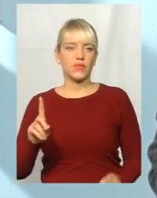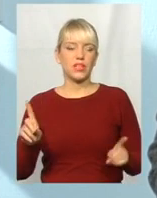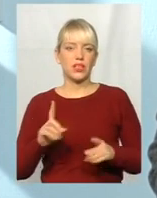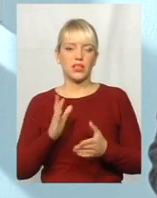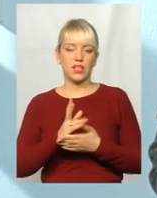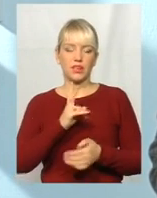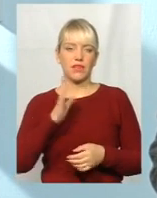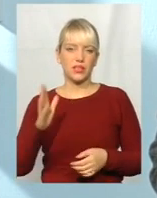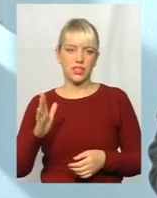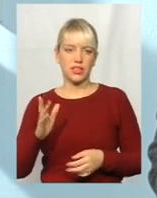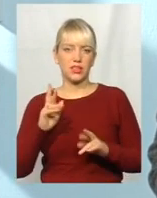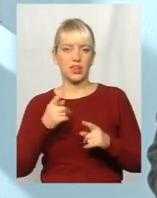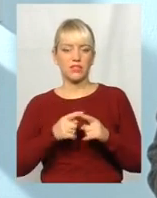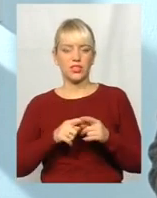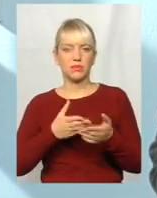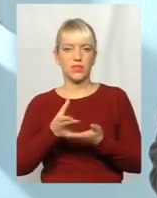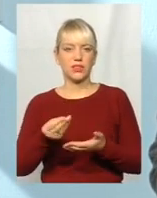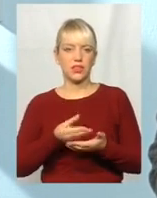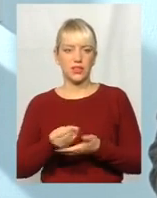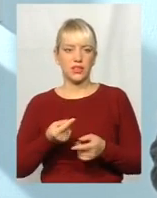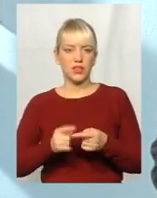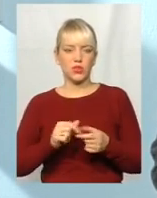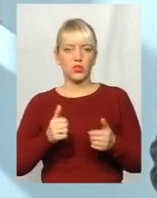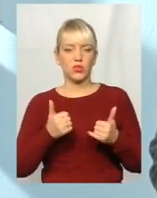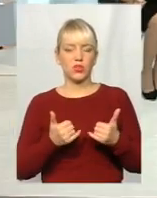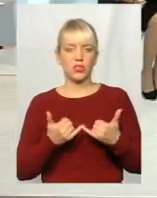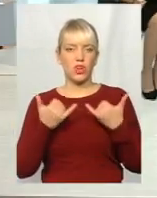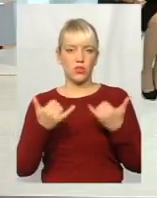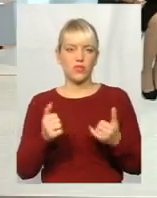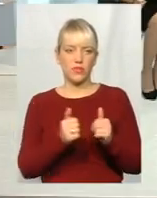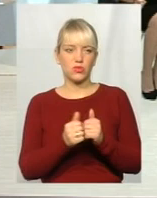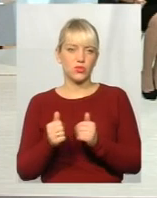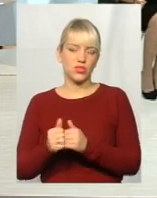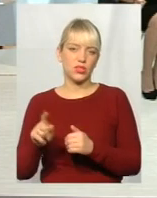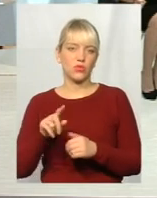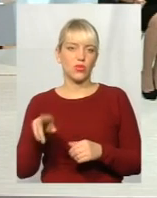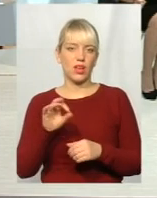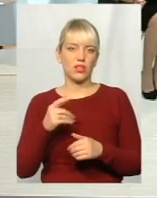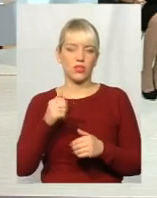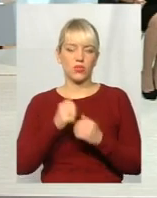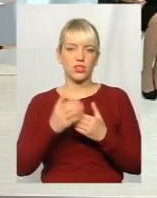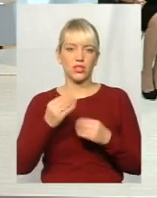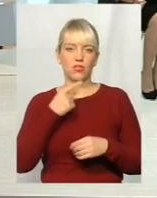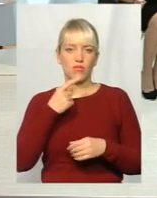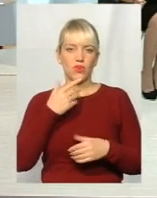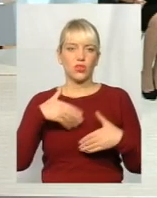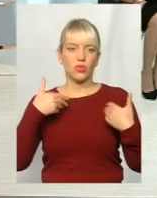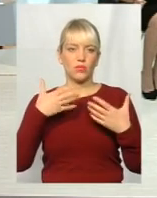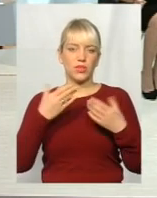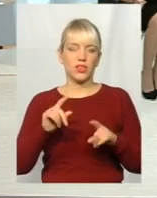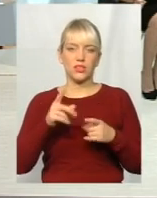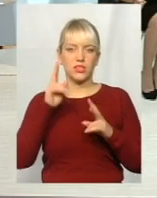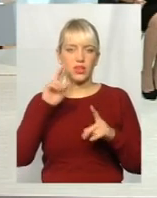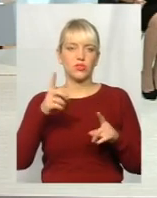є квартири, як вони сплатили його, шановні сусіди, до яких він кожного дня каже «добрий день» і не знає, чому йому не